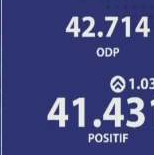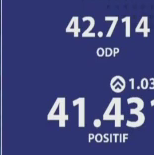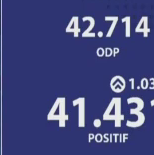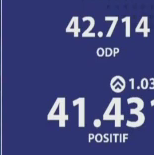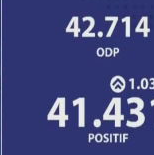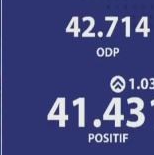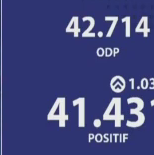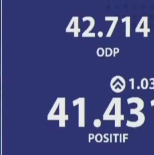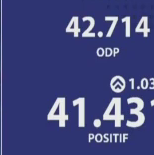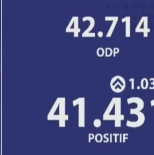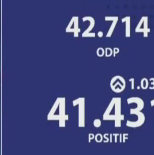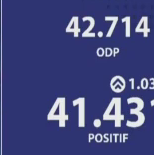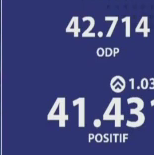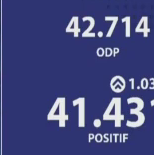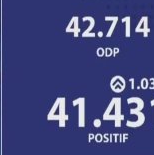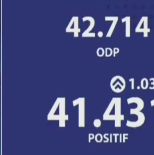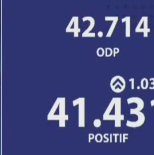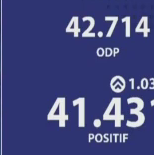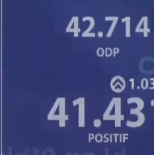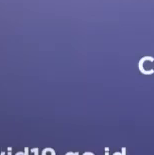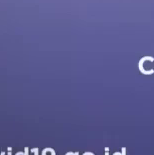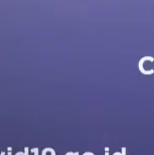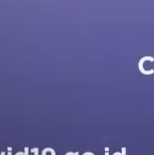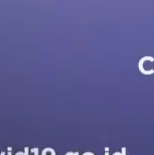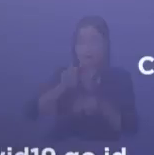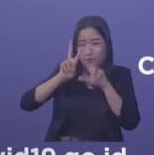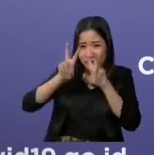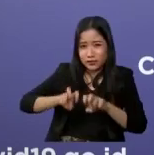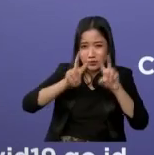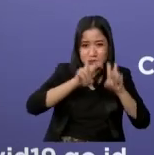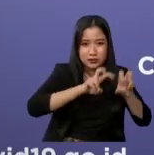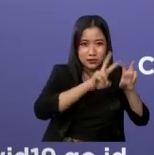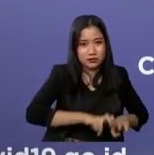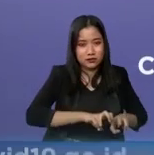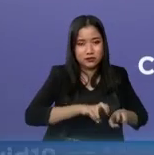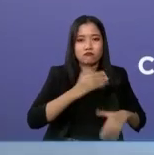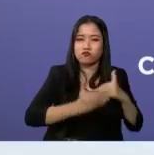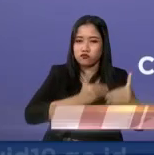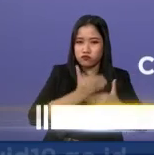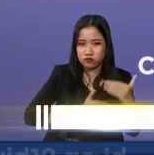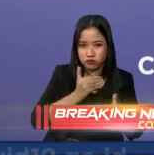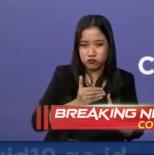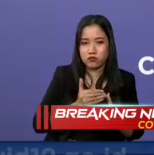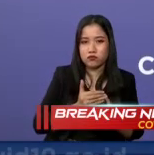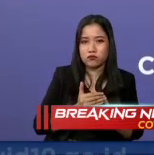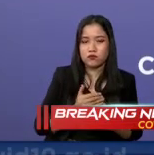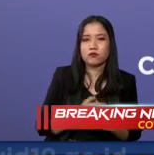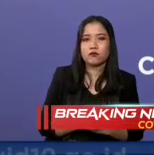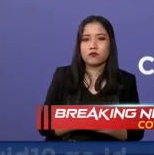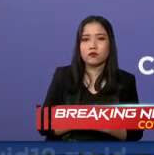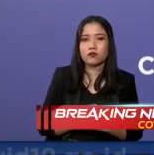kami meyakini betul bahwa tracing yang kita lakukan secara agresif belum bisa